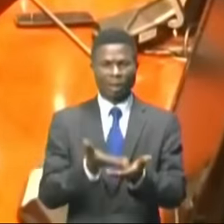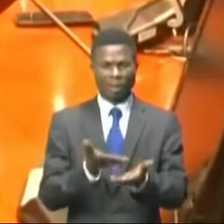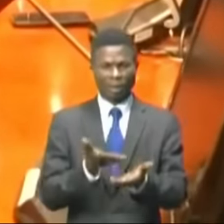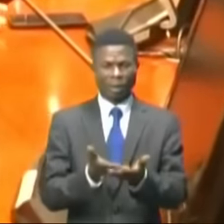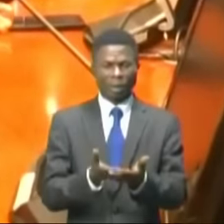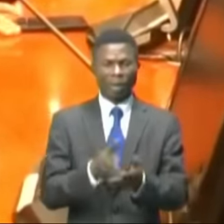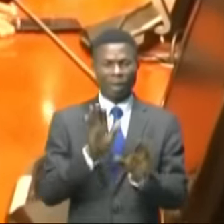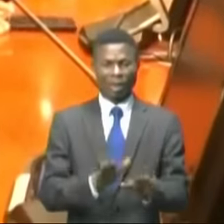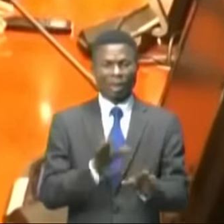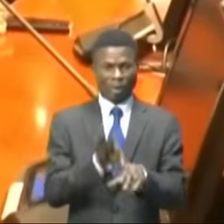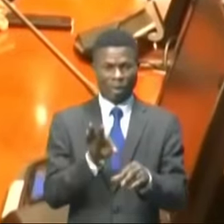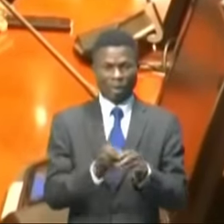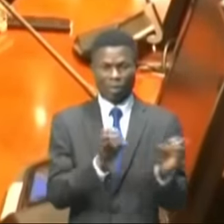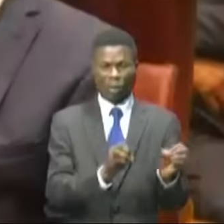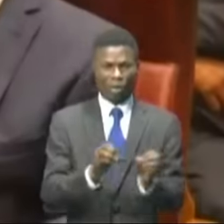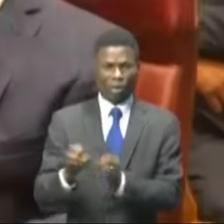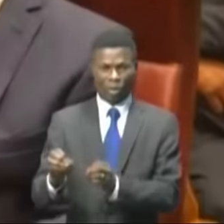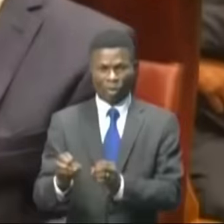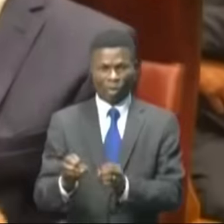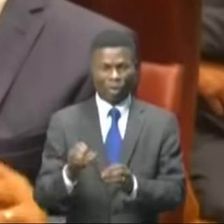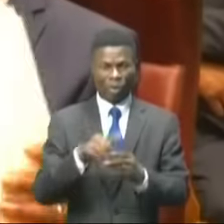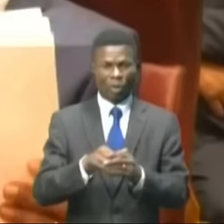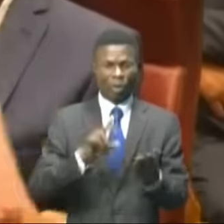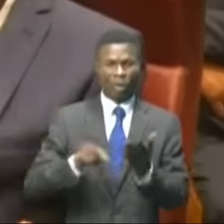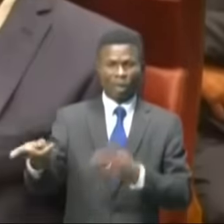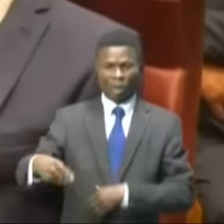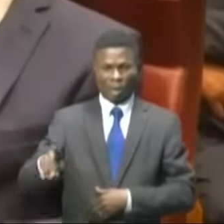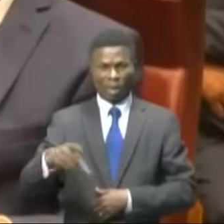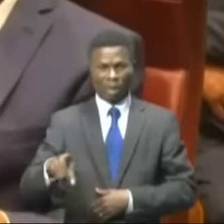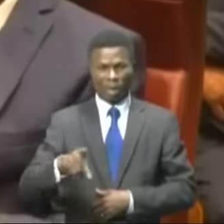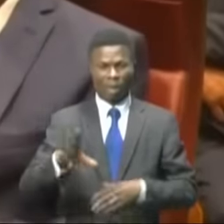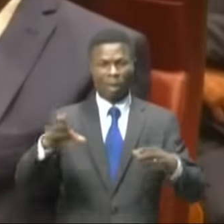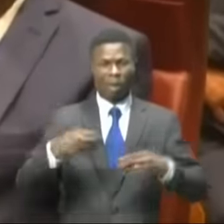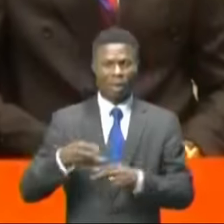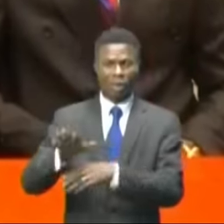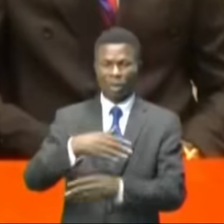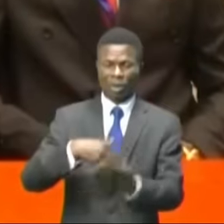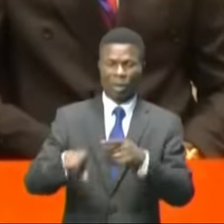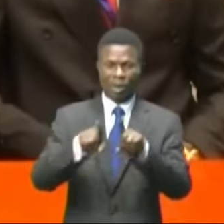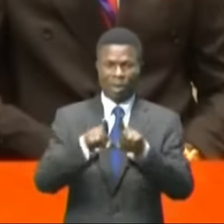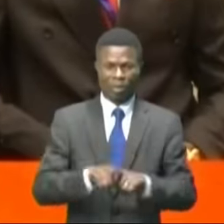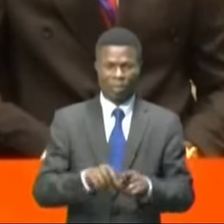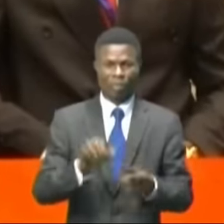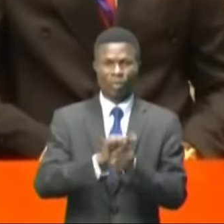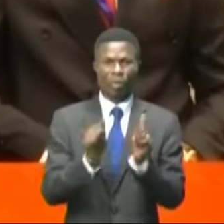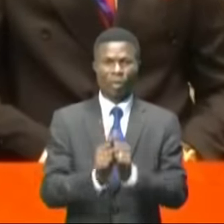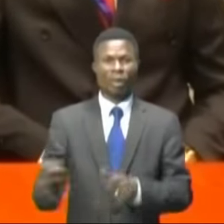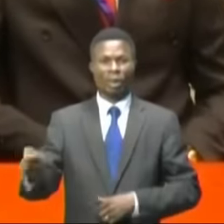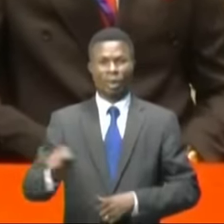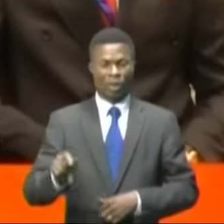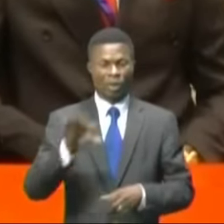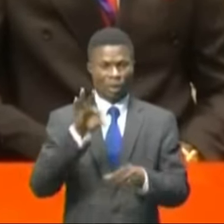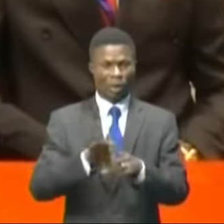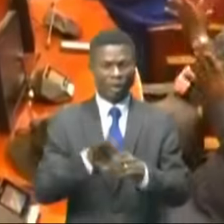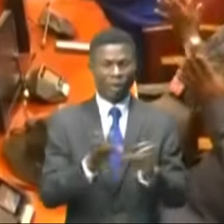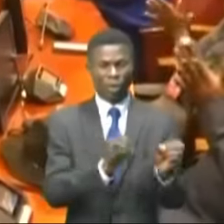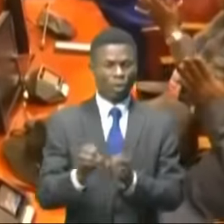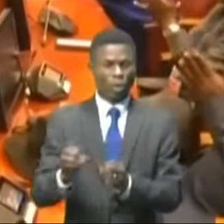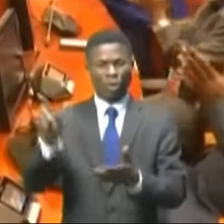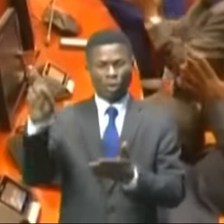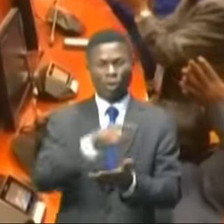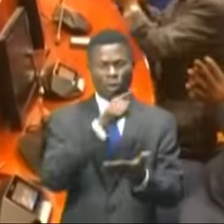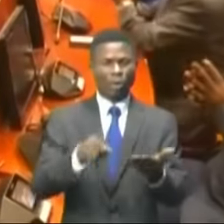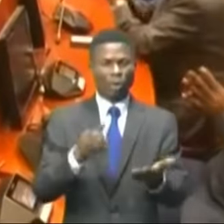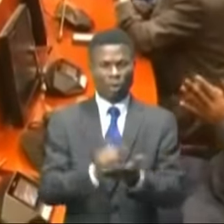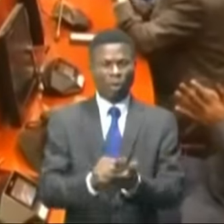les élections qui seront organisées dans les provinces en proie à l'insécurité, mais aussi dans les entités où les élections ont été annulées.